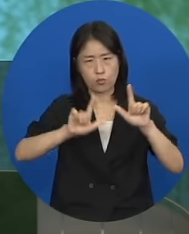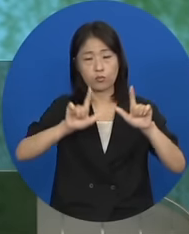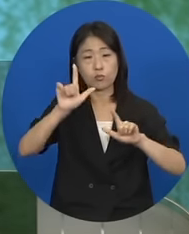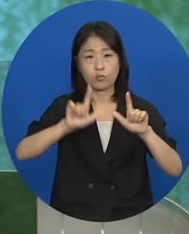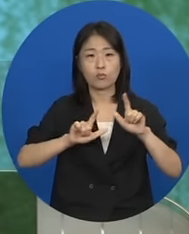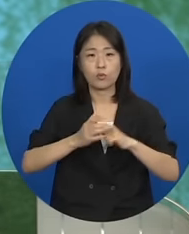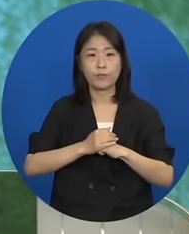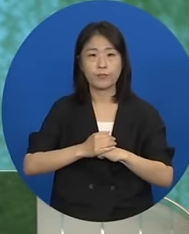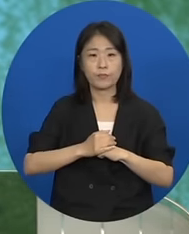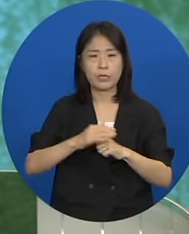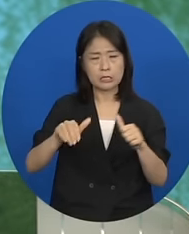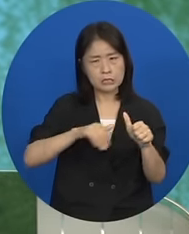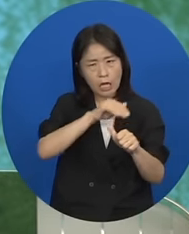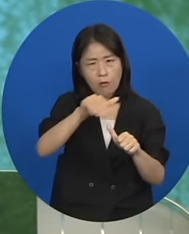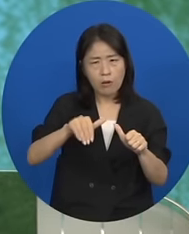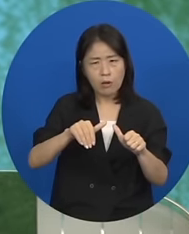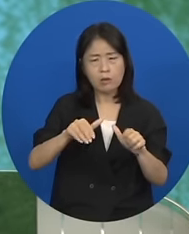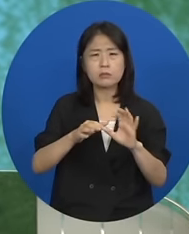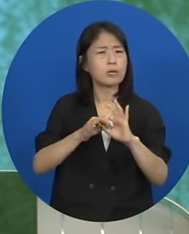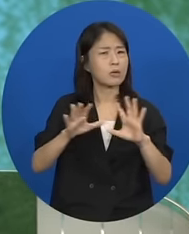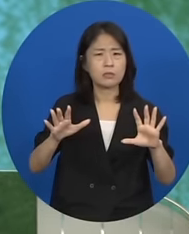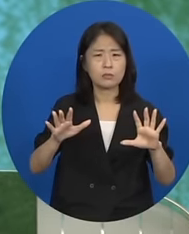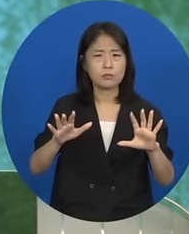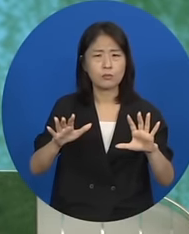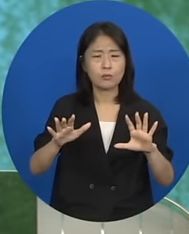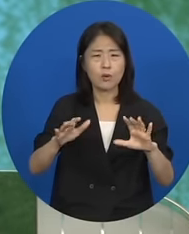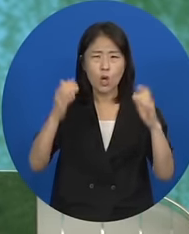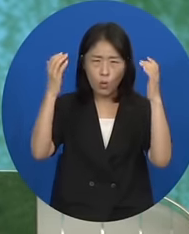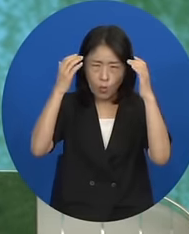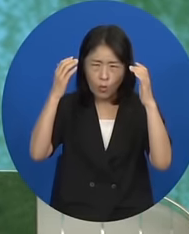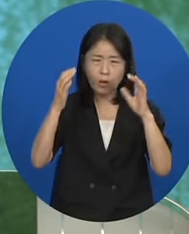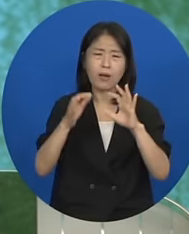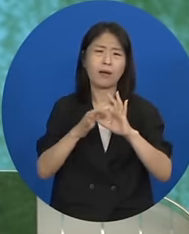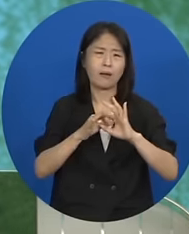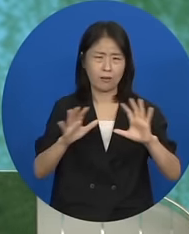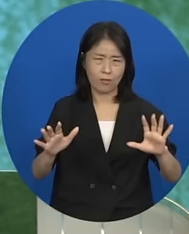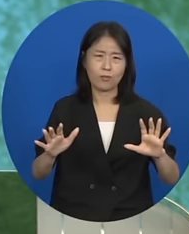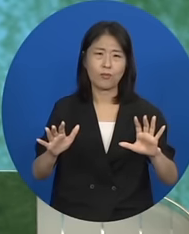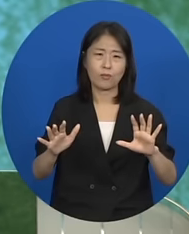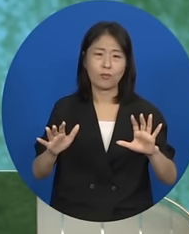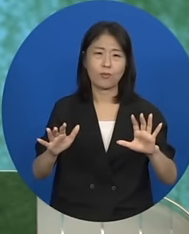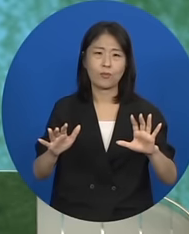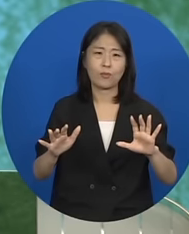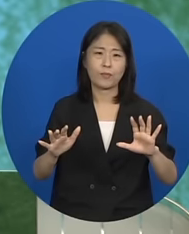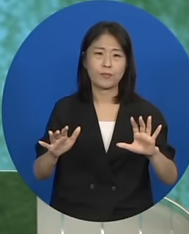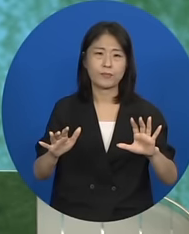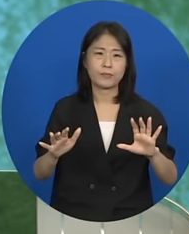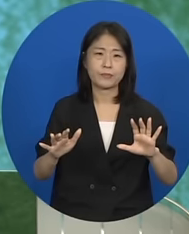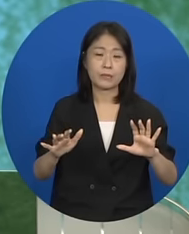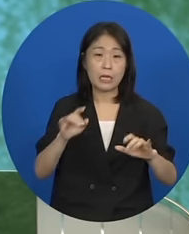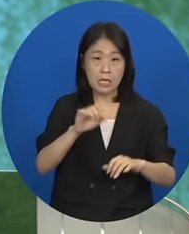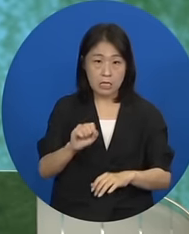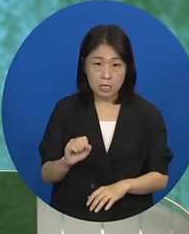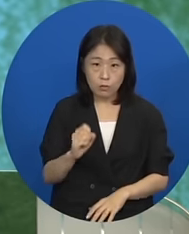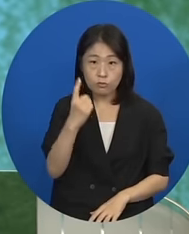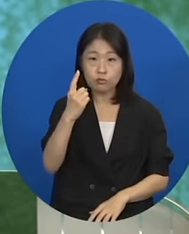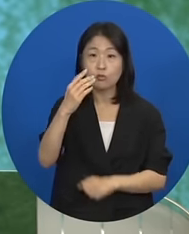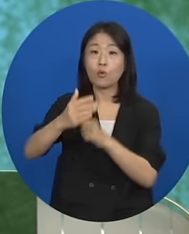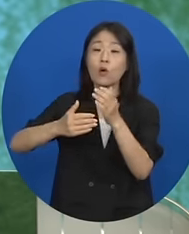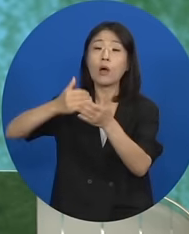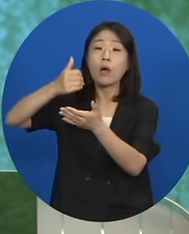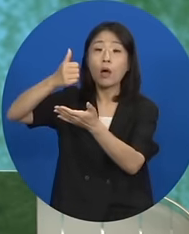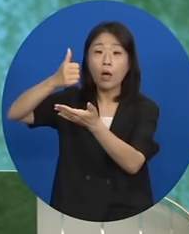형편이 있든지 어떤 고난 중에 있든지 그것 때문에 하나님 앞에 엎드리게